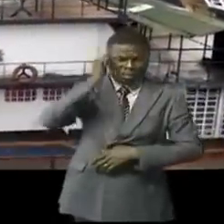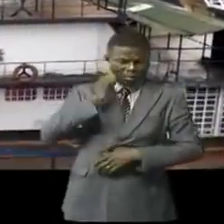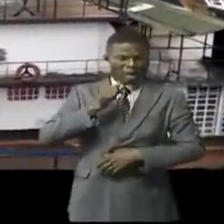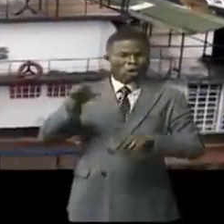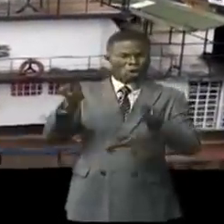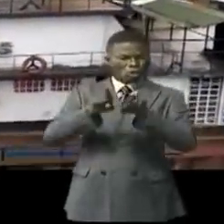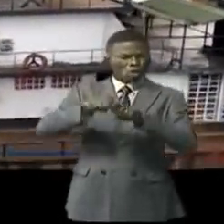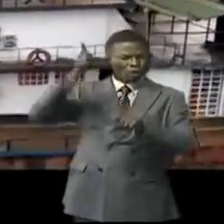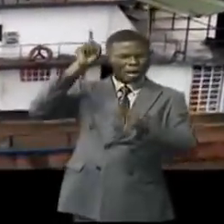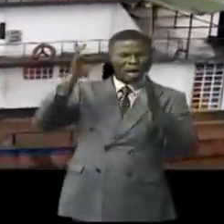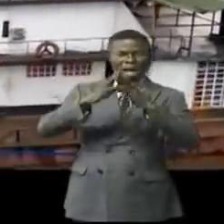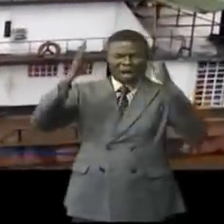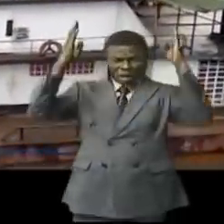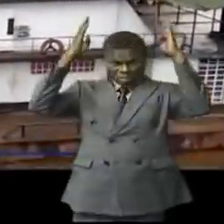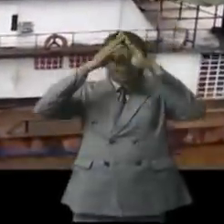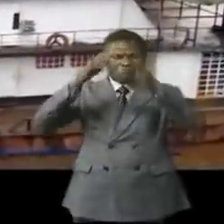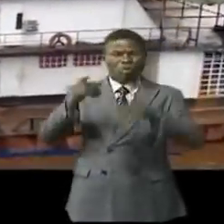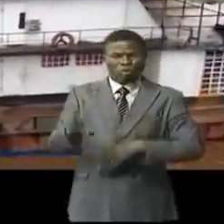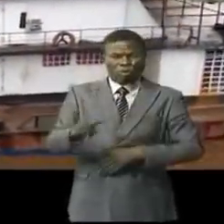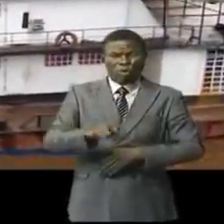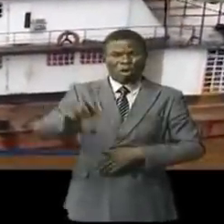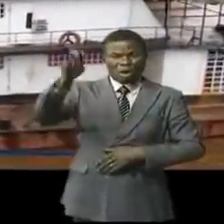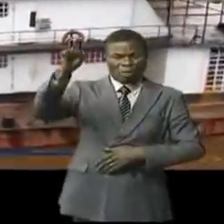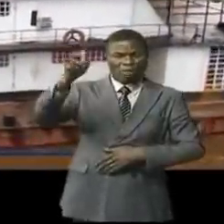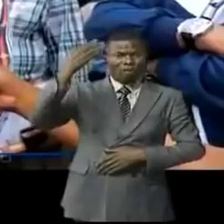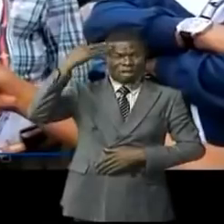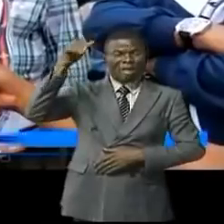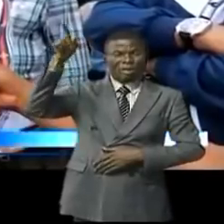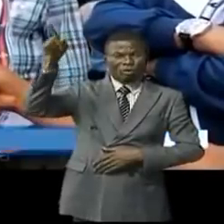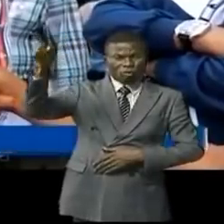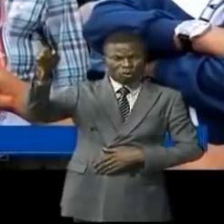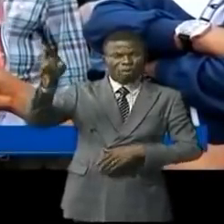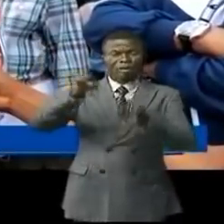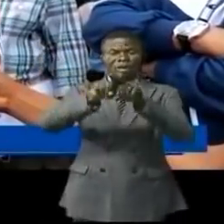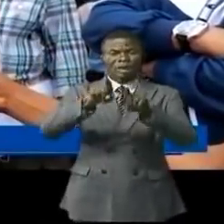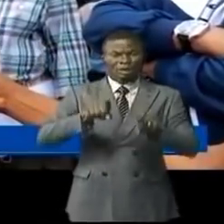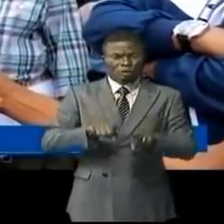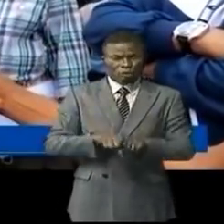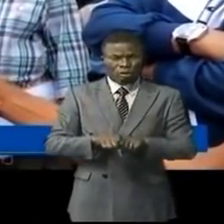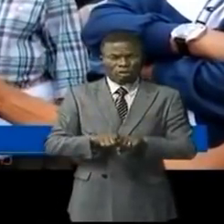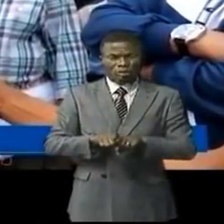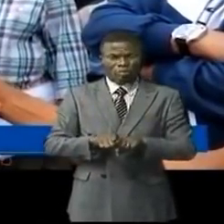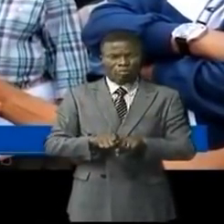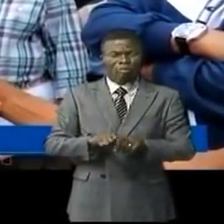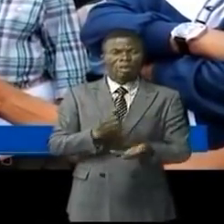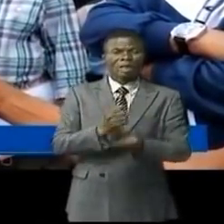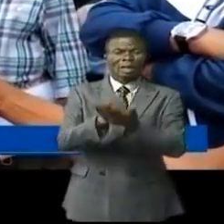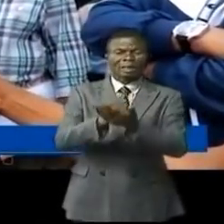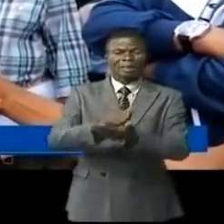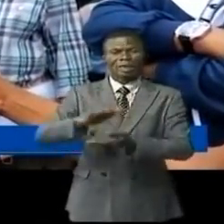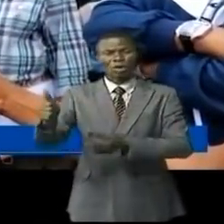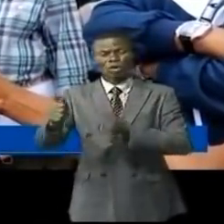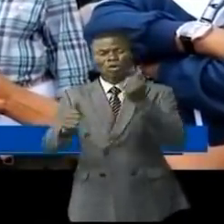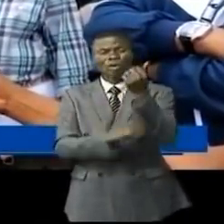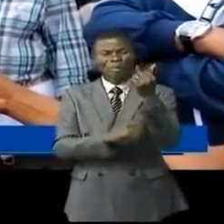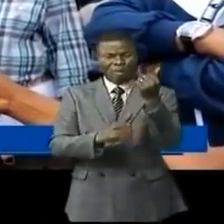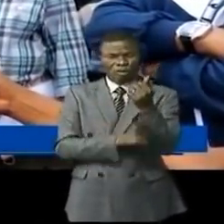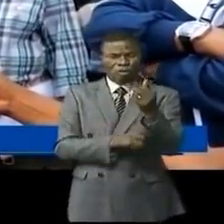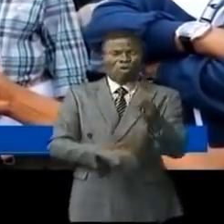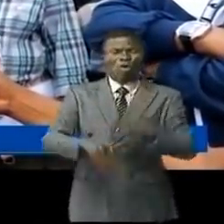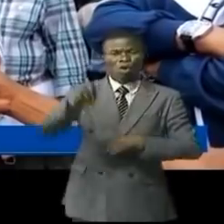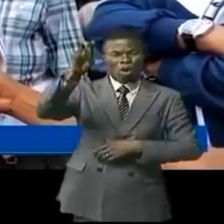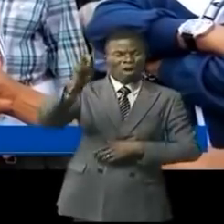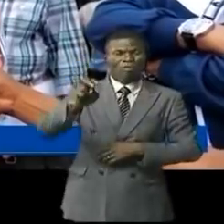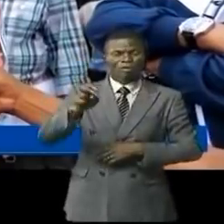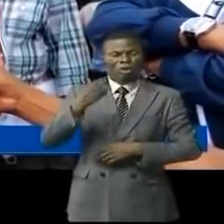Antoine Tshisekedi dans la province du Grand Équateur, et aussi va faciliter un certain nombre de questions parce que nous avons visité les unités